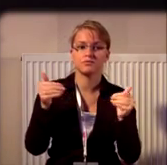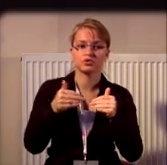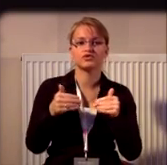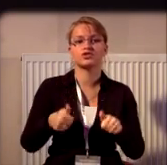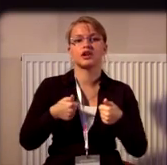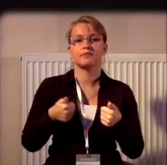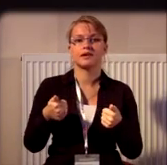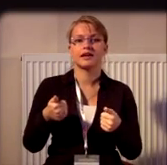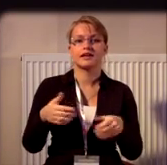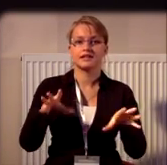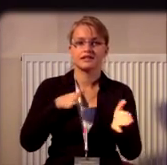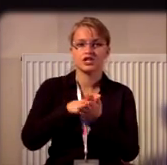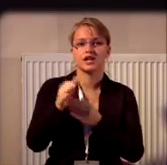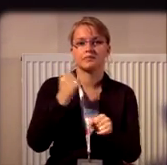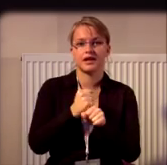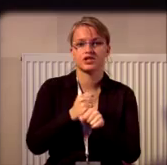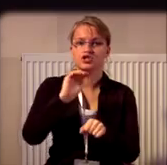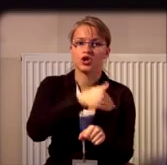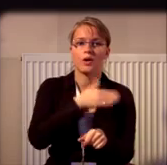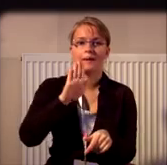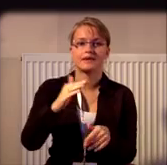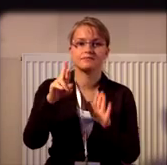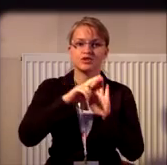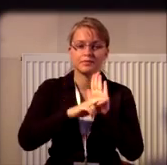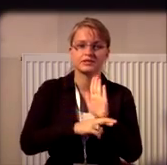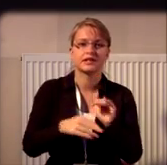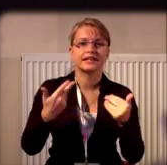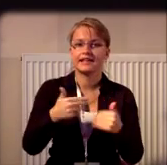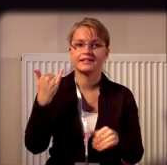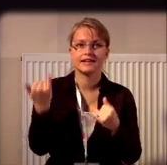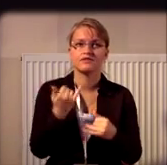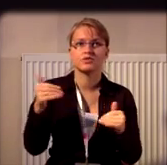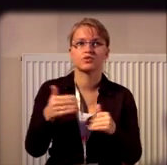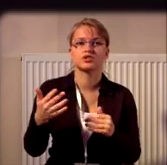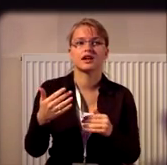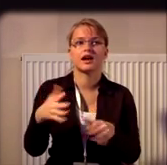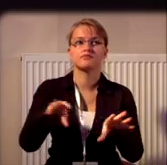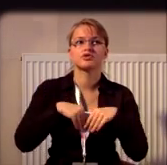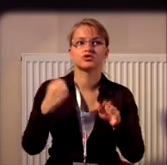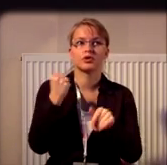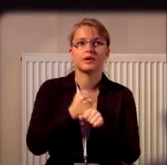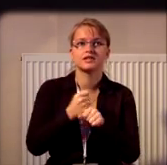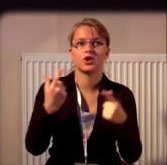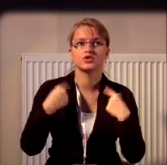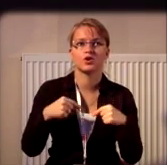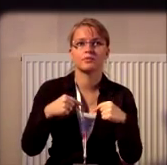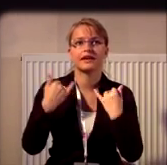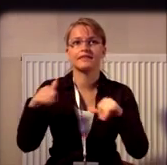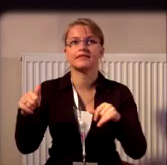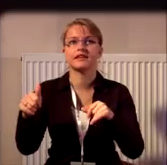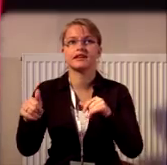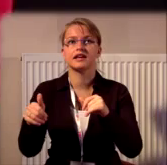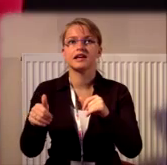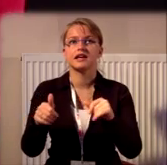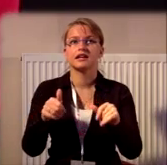zatrudnić. To nie jest takie proste. W szkole obowiązują tak ścisłe przepisy, że nie zawsze możemy zatrudnić kogoś, kogo byśmy chcieli w inny sposób, aniżeli na